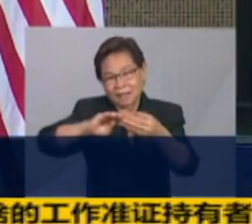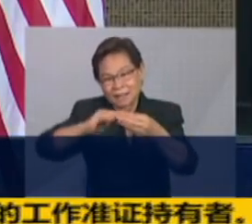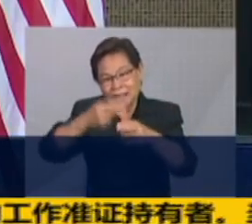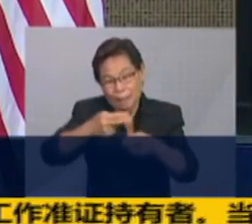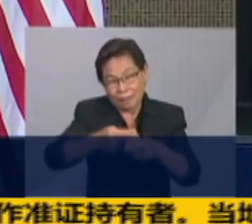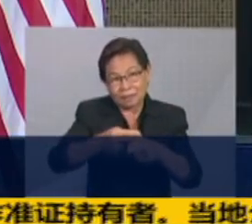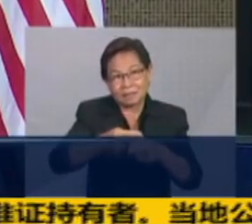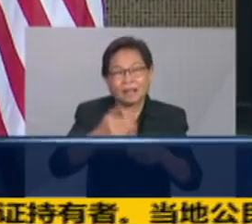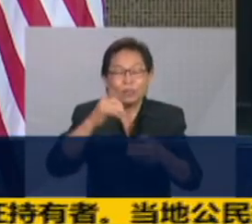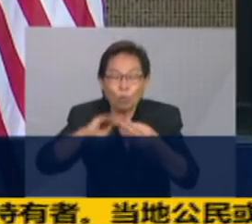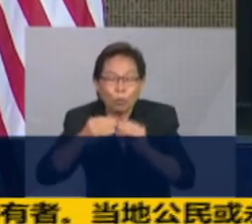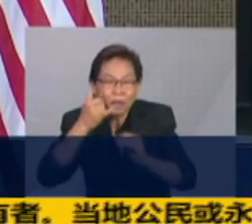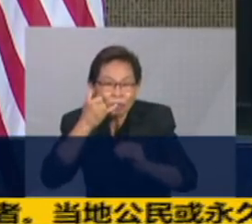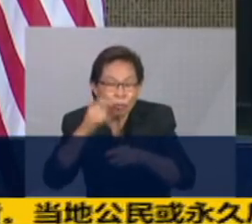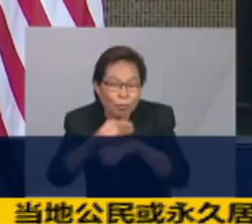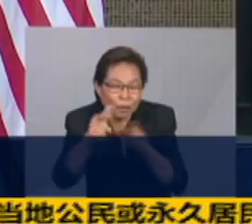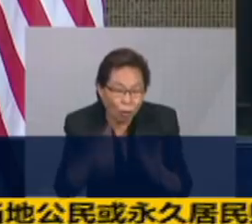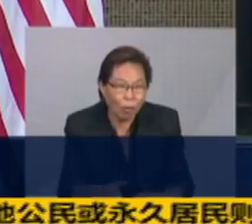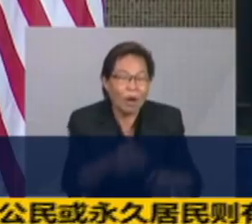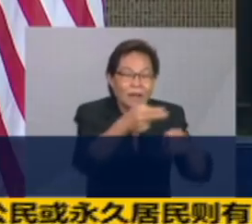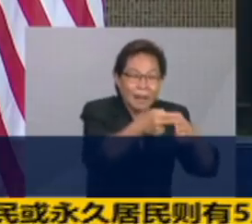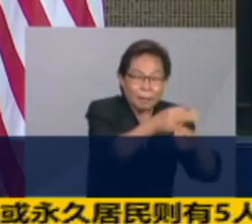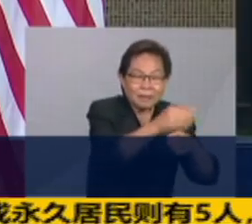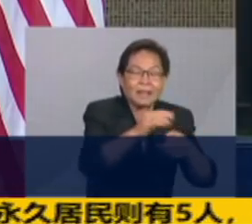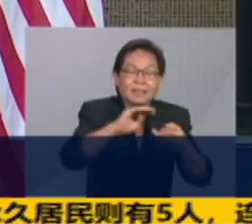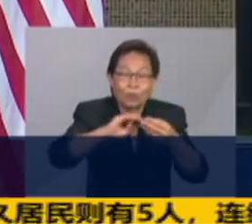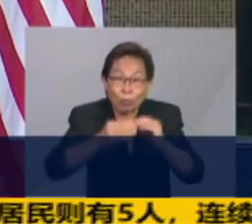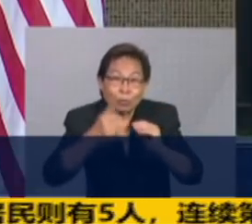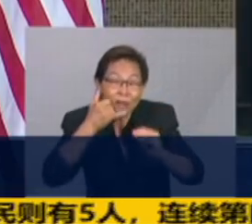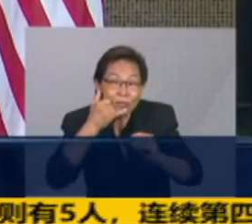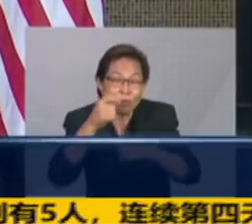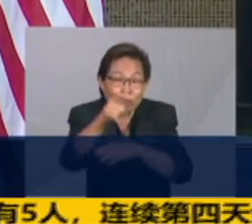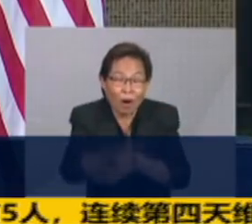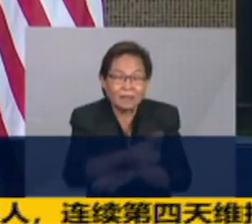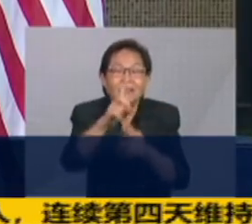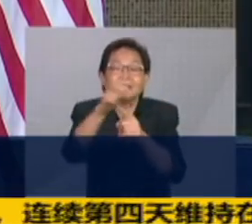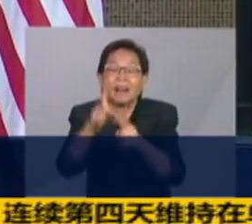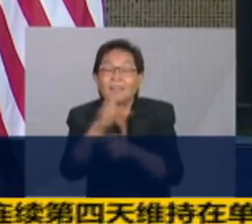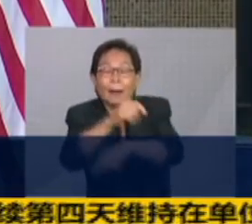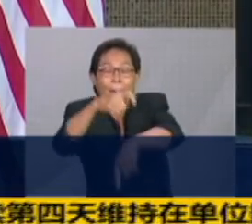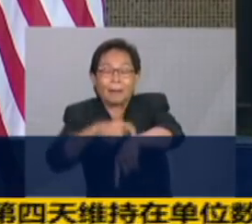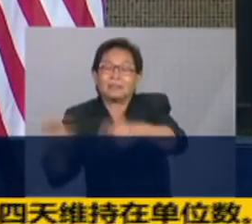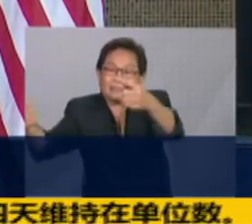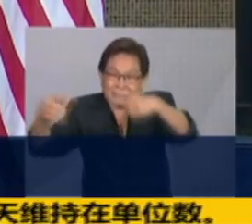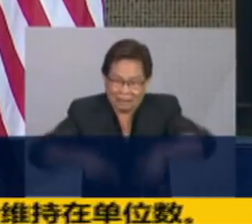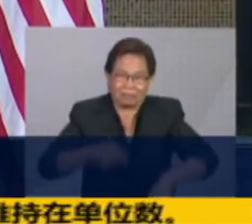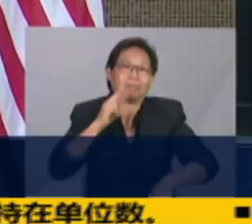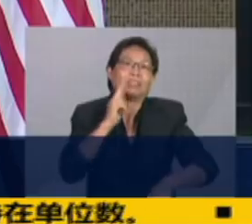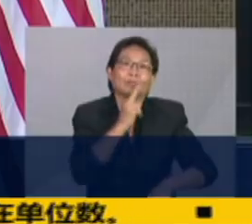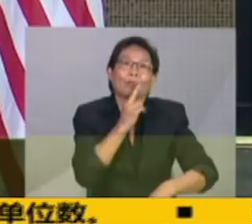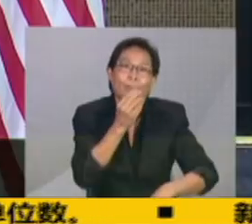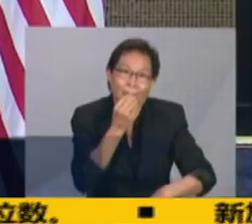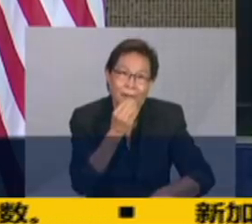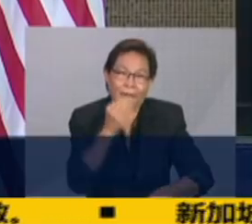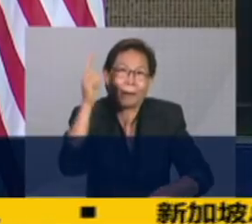telefon pelanggan. Nama dan nombor telefon pelanggan serta tarikh dan masa mereka datang ke restoran